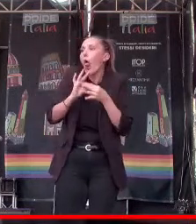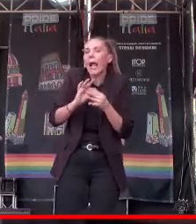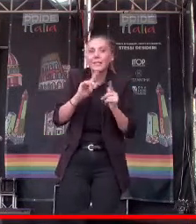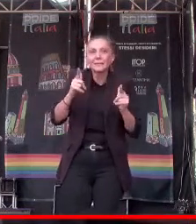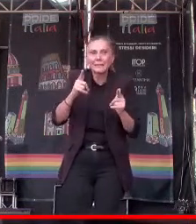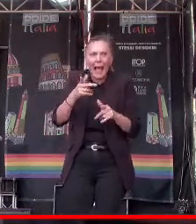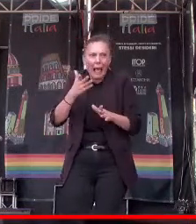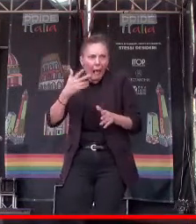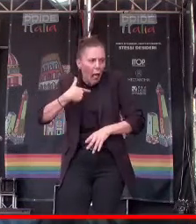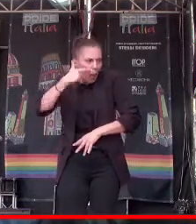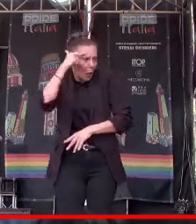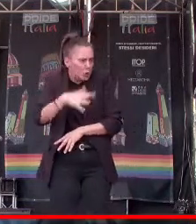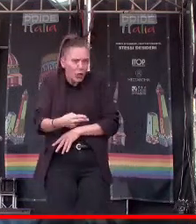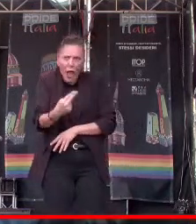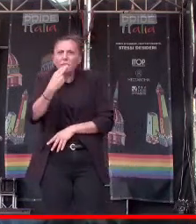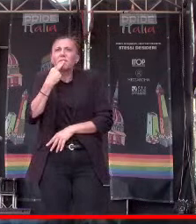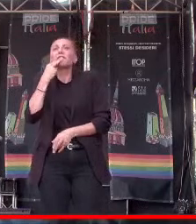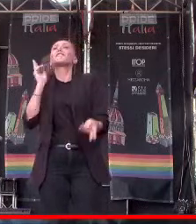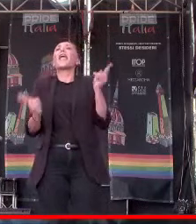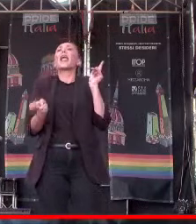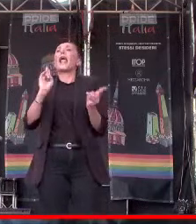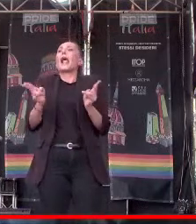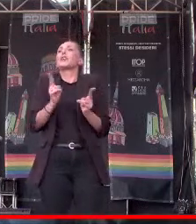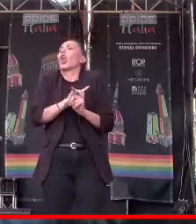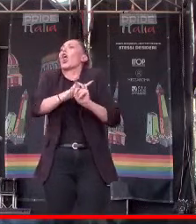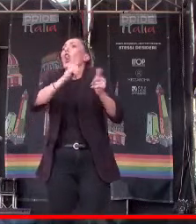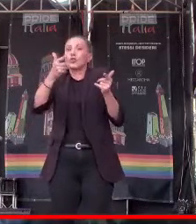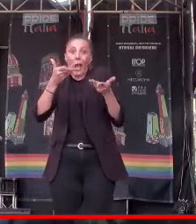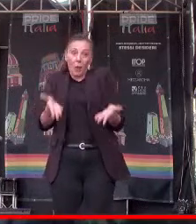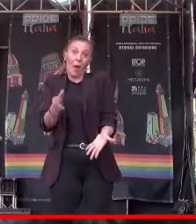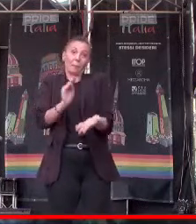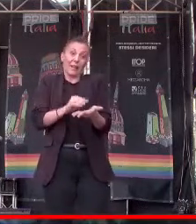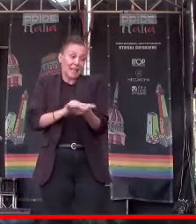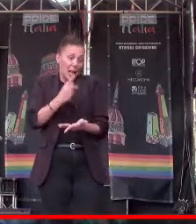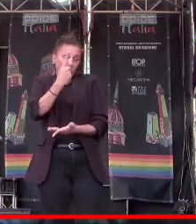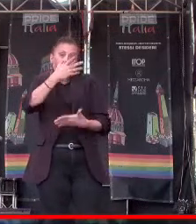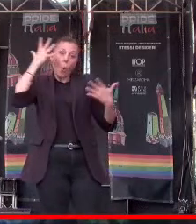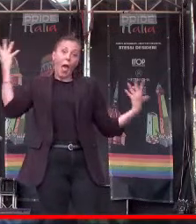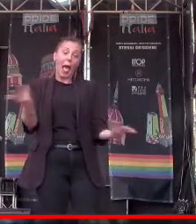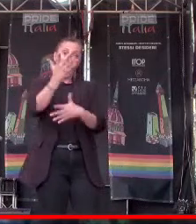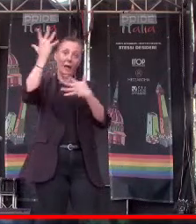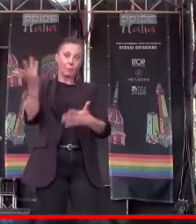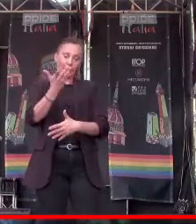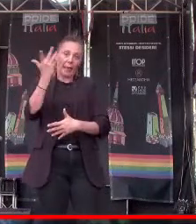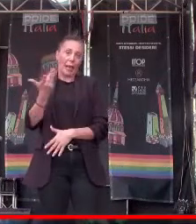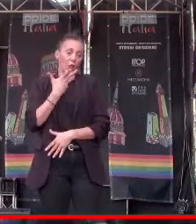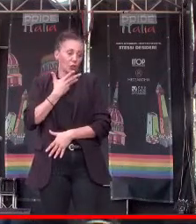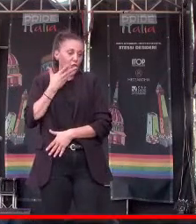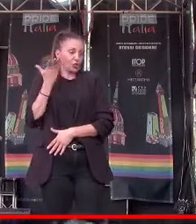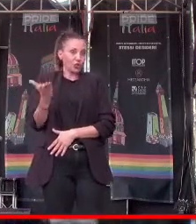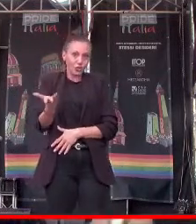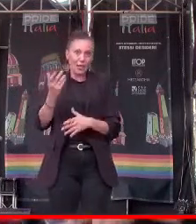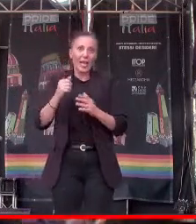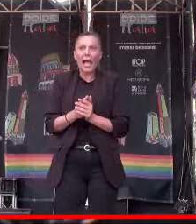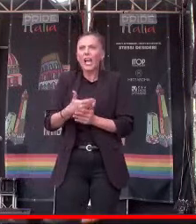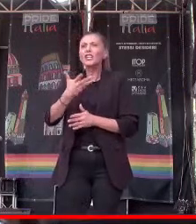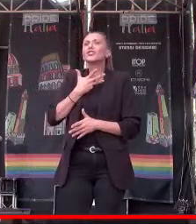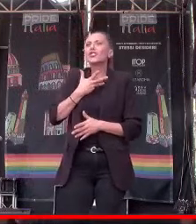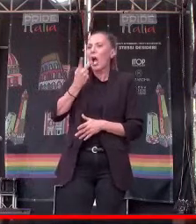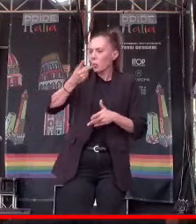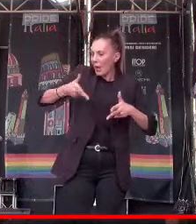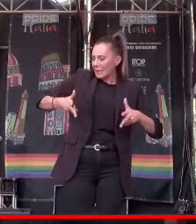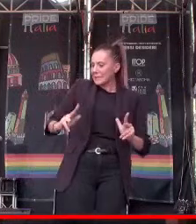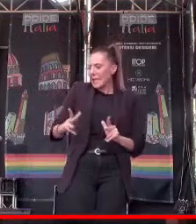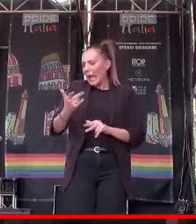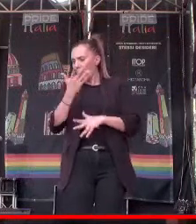non si trova un vigile per tutta, non ve lamentate, uno ci sta qua, dico. Ve lamentate allora, sempre che non c'è un vigile, finalmente ce l'avete. Allora teniamo. Abbiamo una sedia, dico,